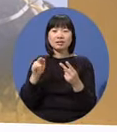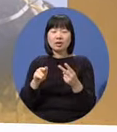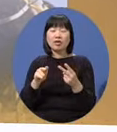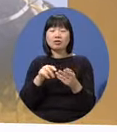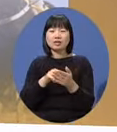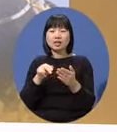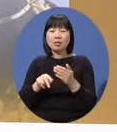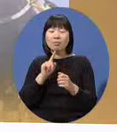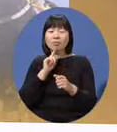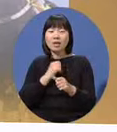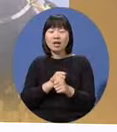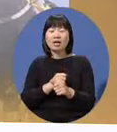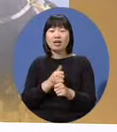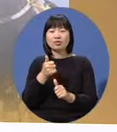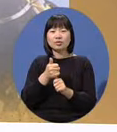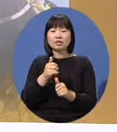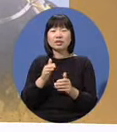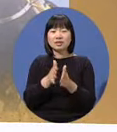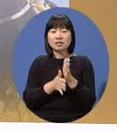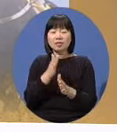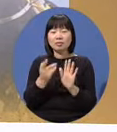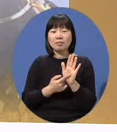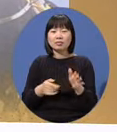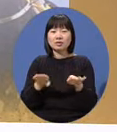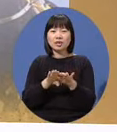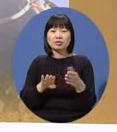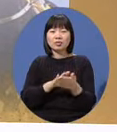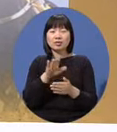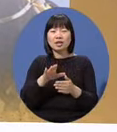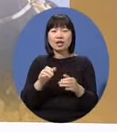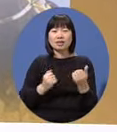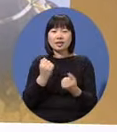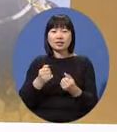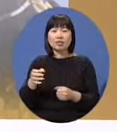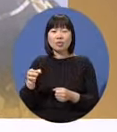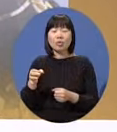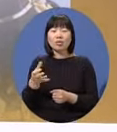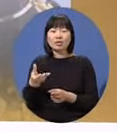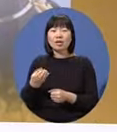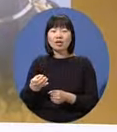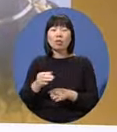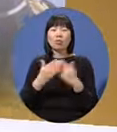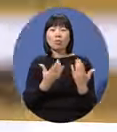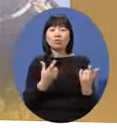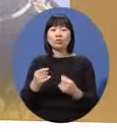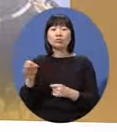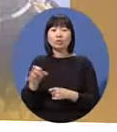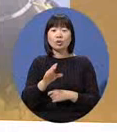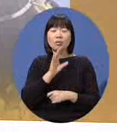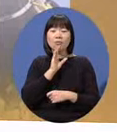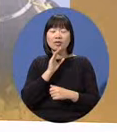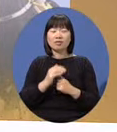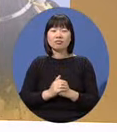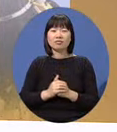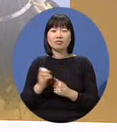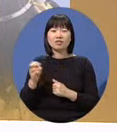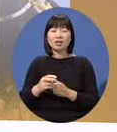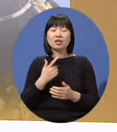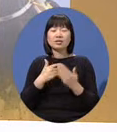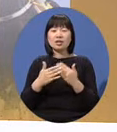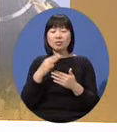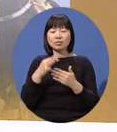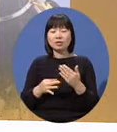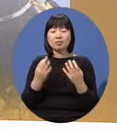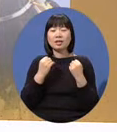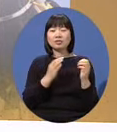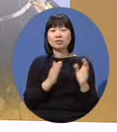네. 부대시설도 뭐 막 박물관이나 놀이터나 자전거 대회 모두 무료입니다. 우와. 네. 자, 그리고 체험